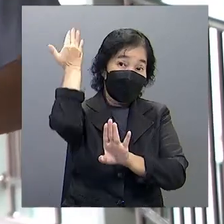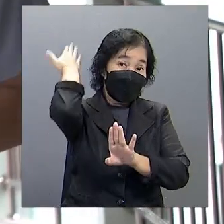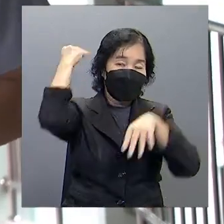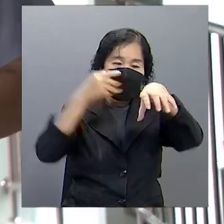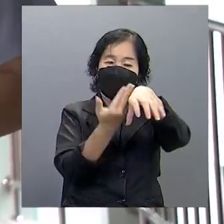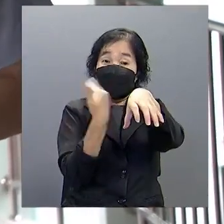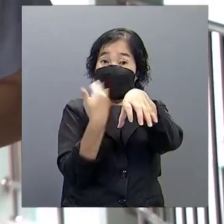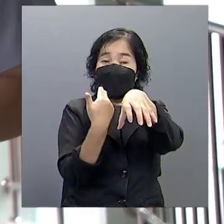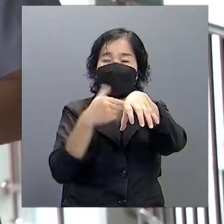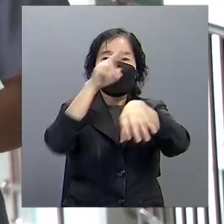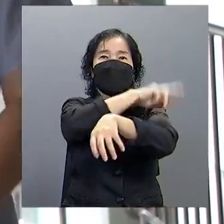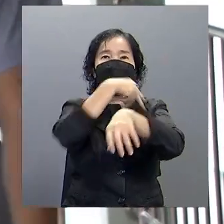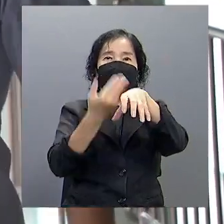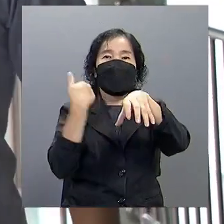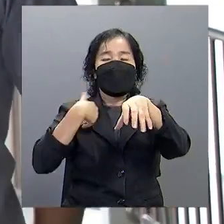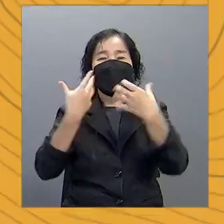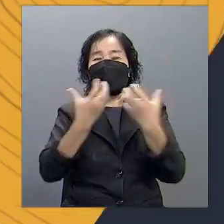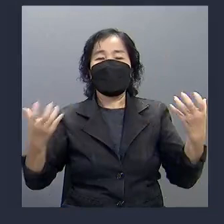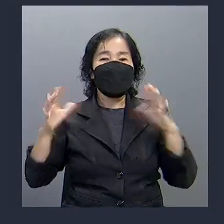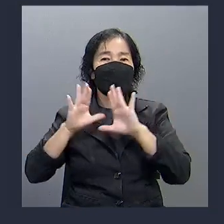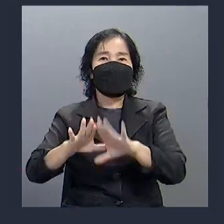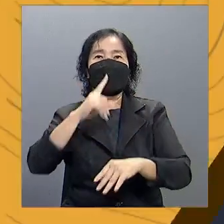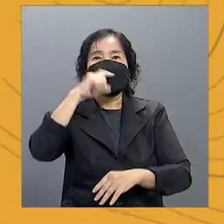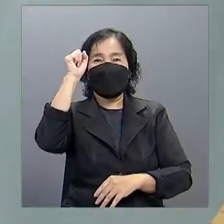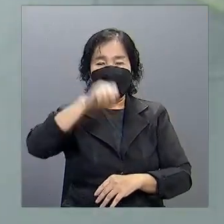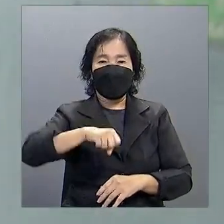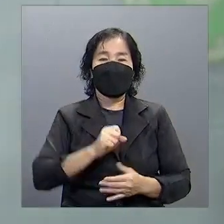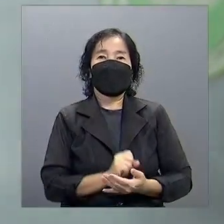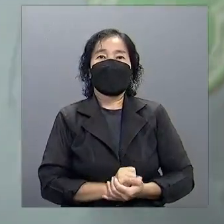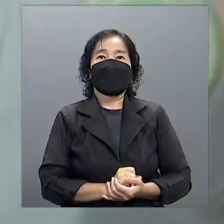อป ใช่เพื่อสวอปสิ่งของค่ะของคนป่วย โอเค